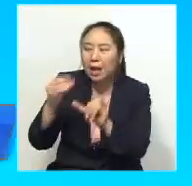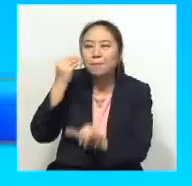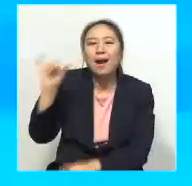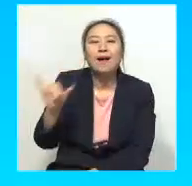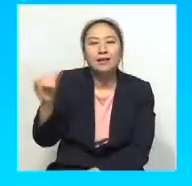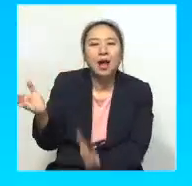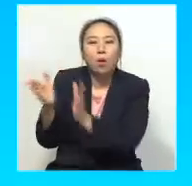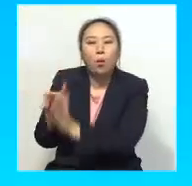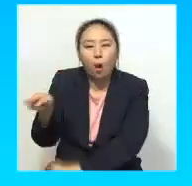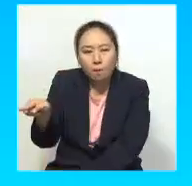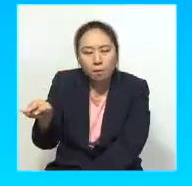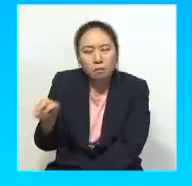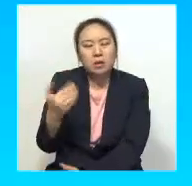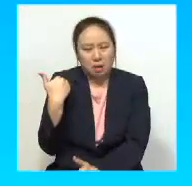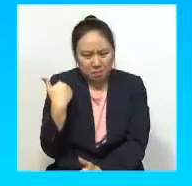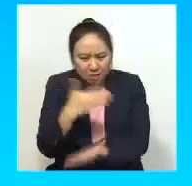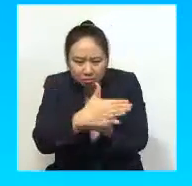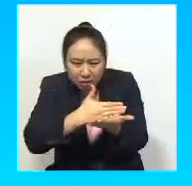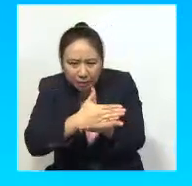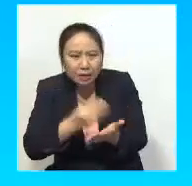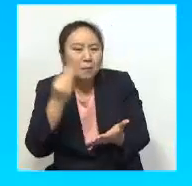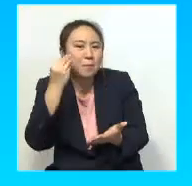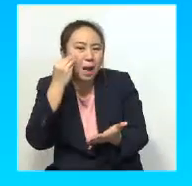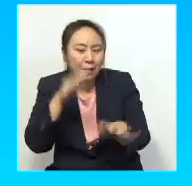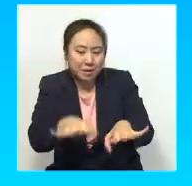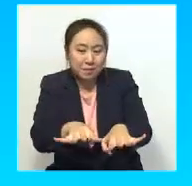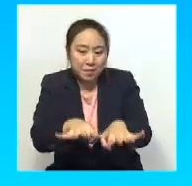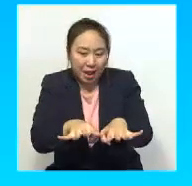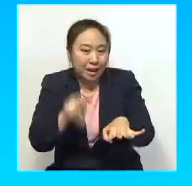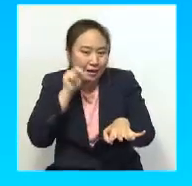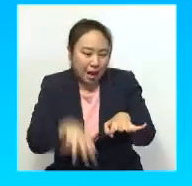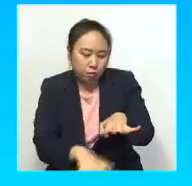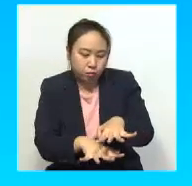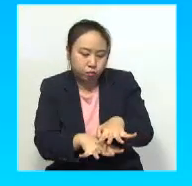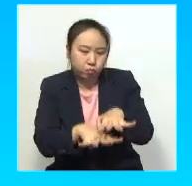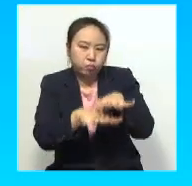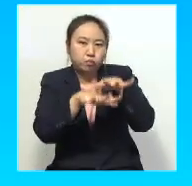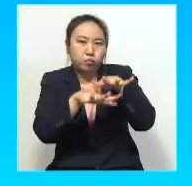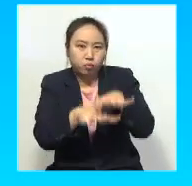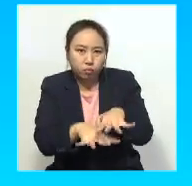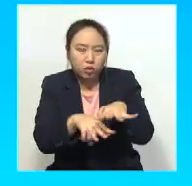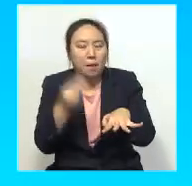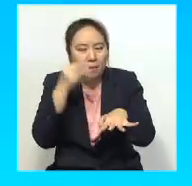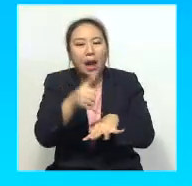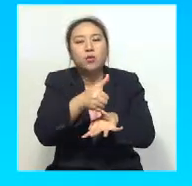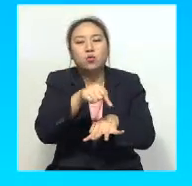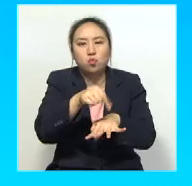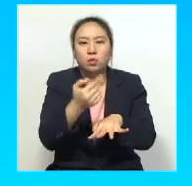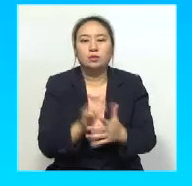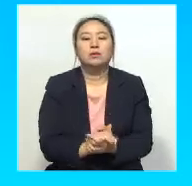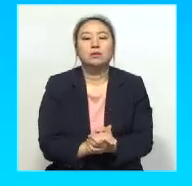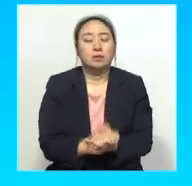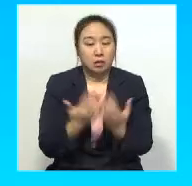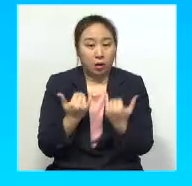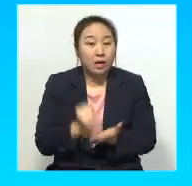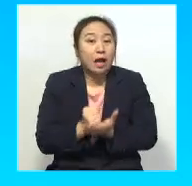นก็อาศัยอยู่ในบ้านซึ่งบ้านเนี่ยเป็นแพรชั่วคราวนะคะจนกว่าน้ำจะลดลงกลับเข้าสู่ภาวะปกติส่วนความ